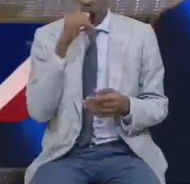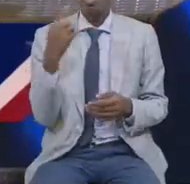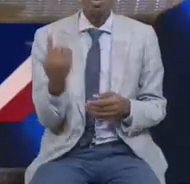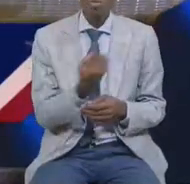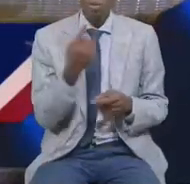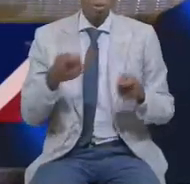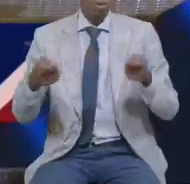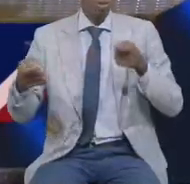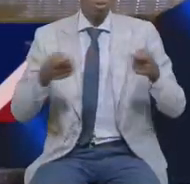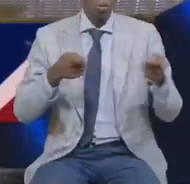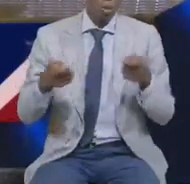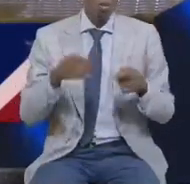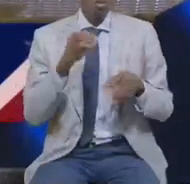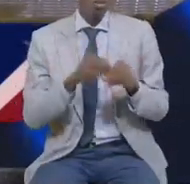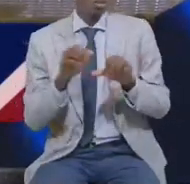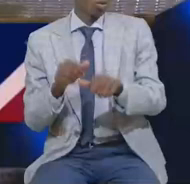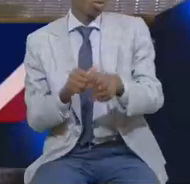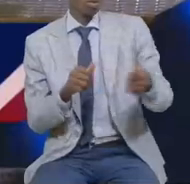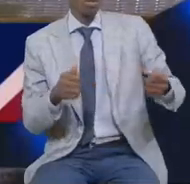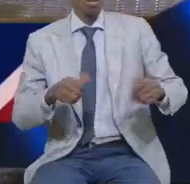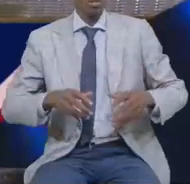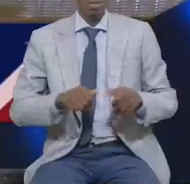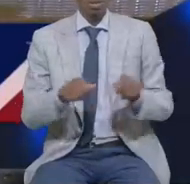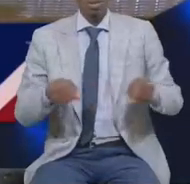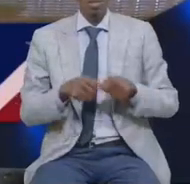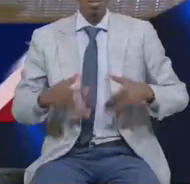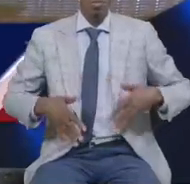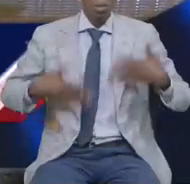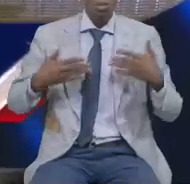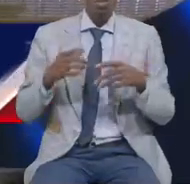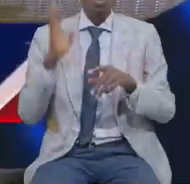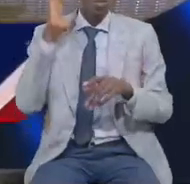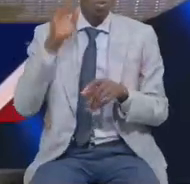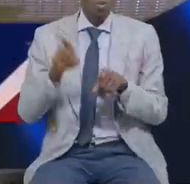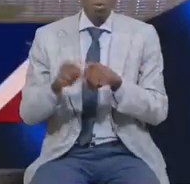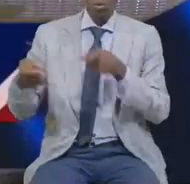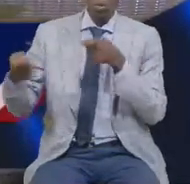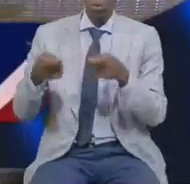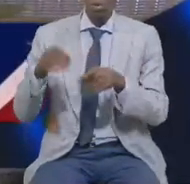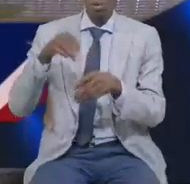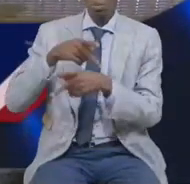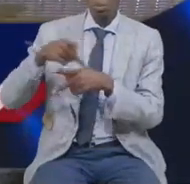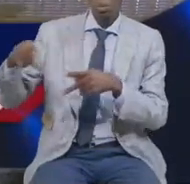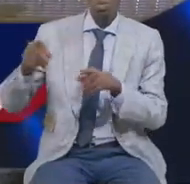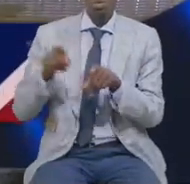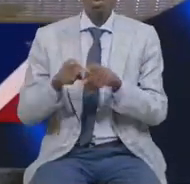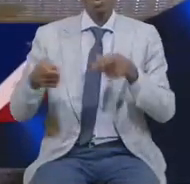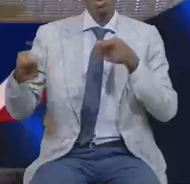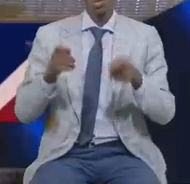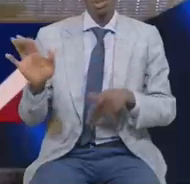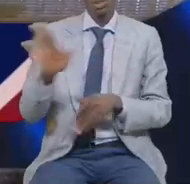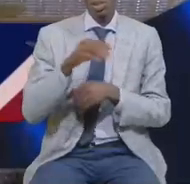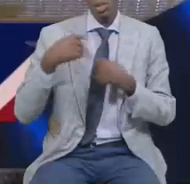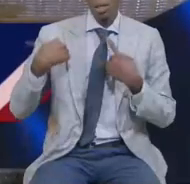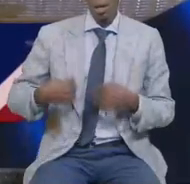ils ne vont pas seulement dominer. la vie séculière. Il va